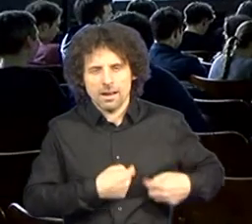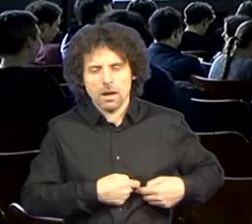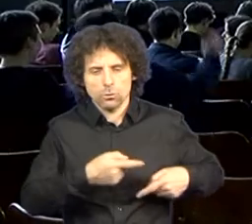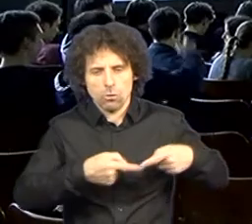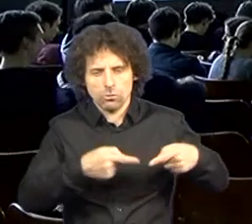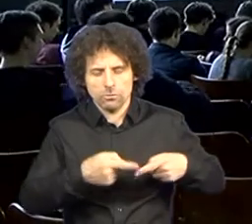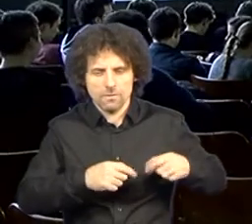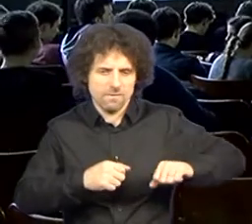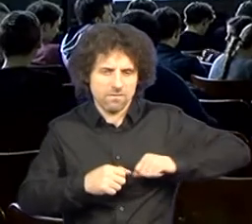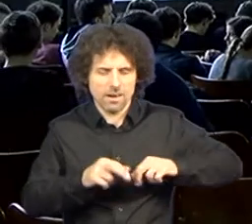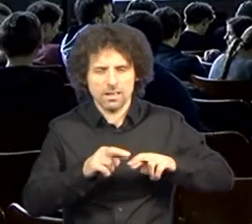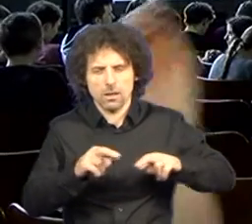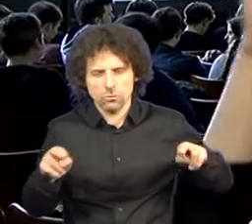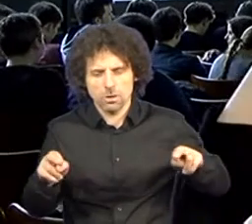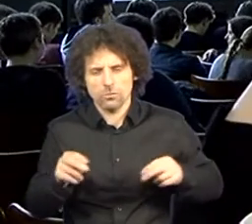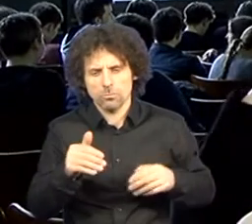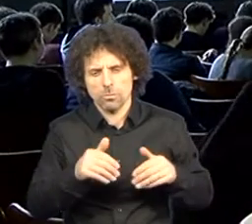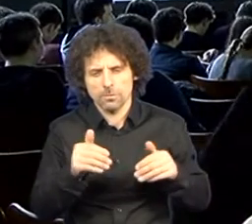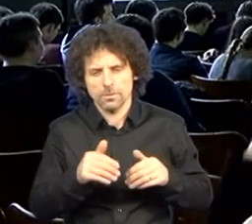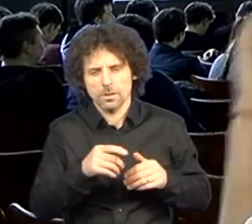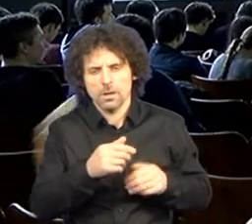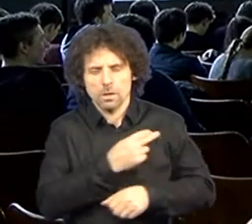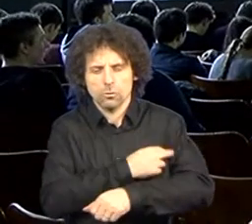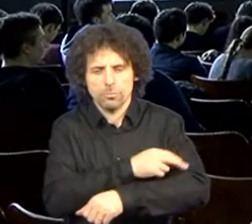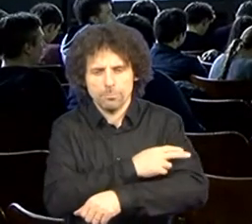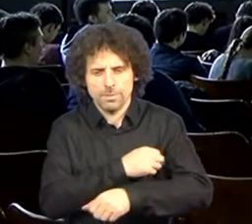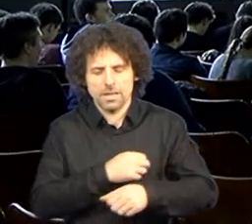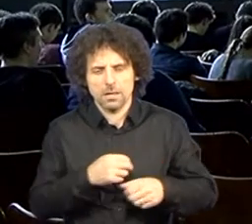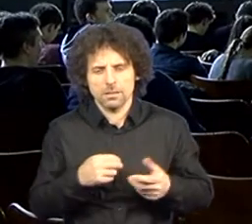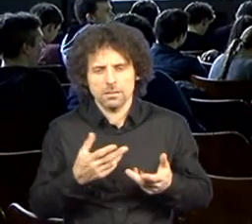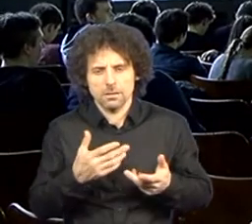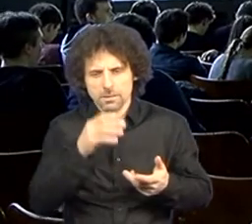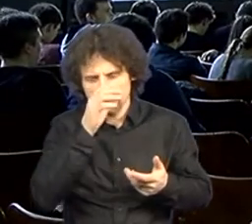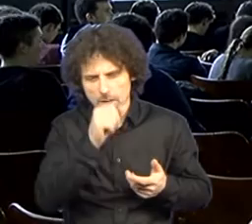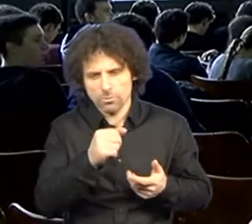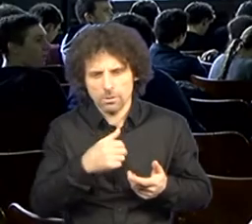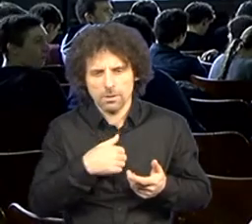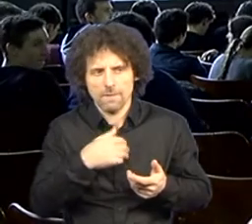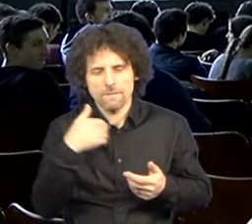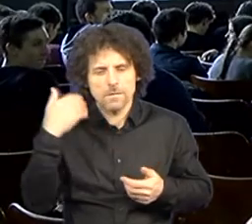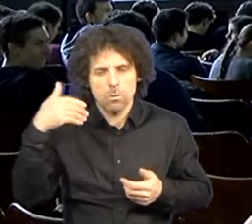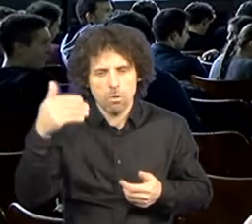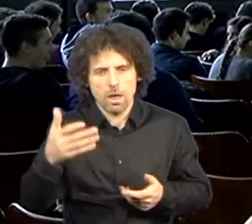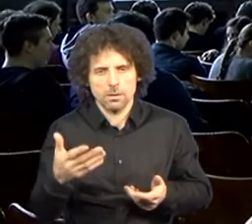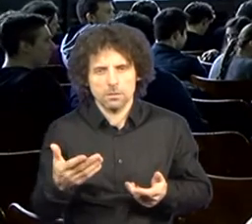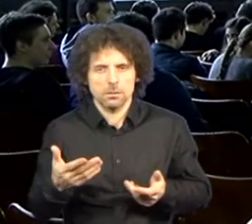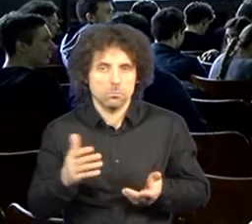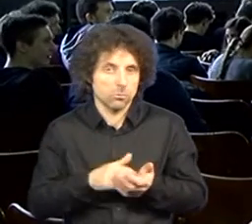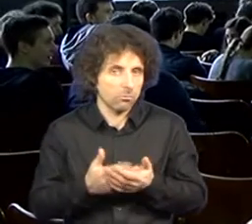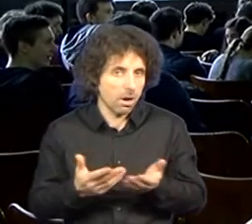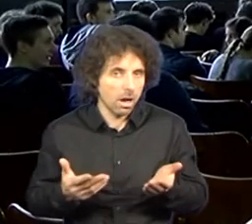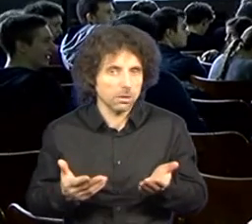fajną rzeczą, którą moglibyśmy zacząć, to byłyby np. w szpitalu kardiologicznym w Zabrzu jakieś wykłady albo